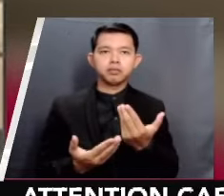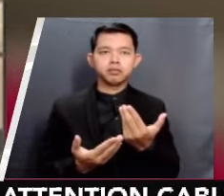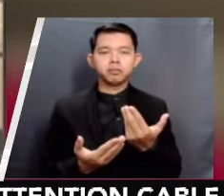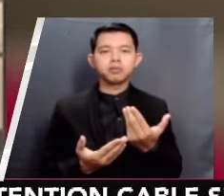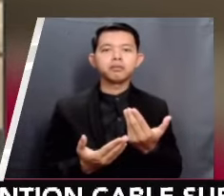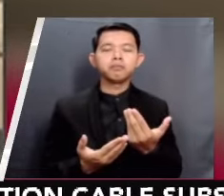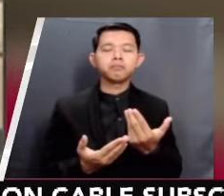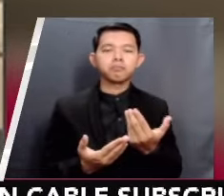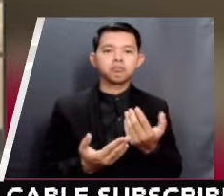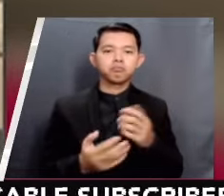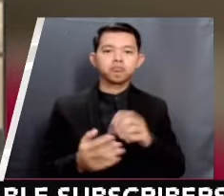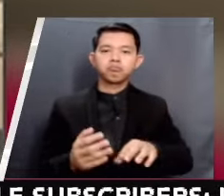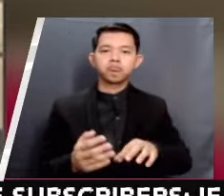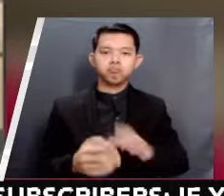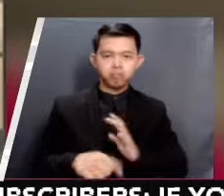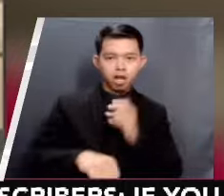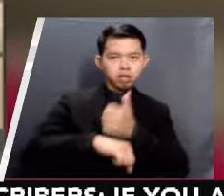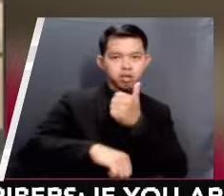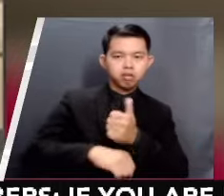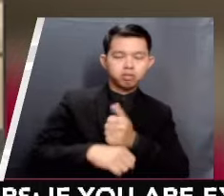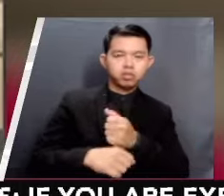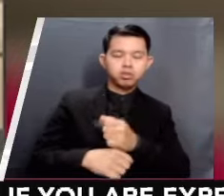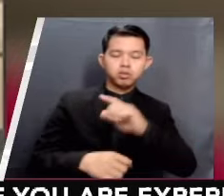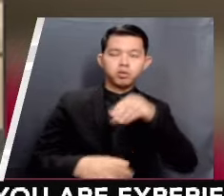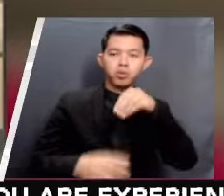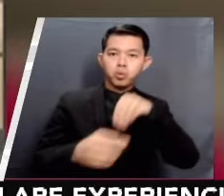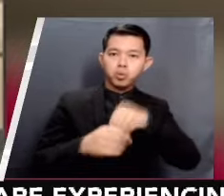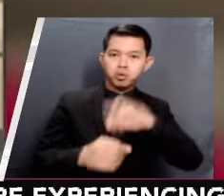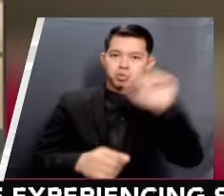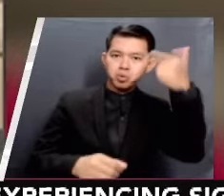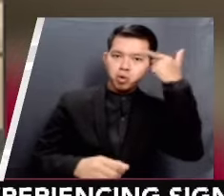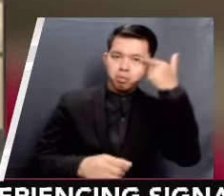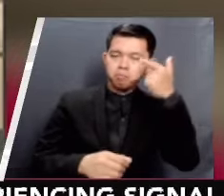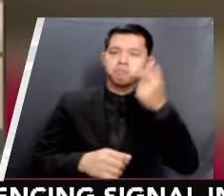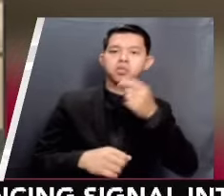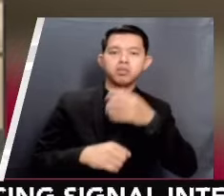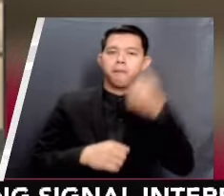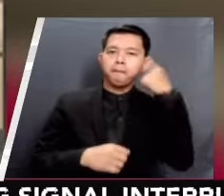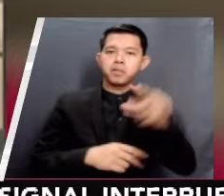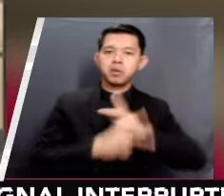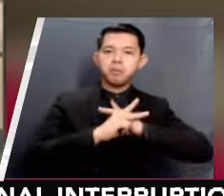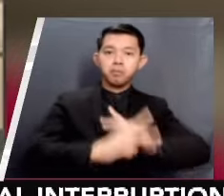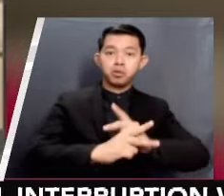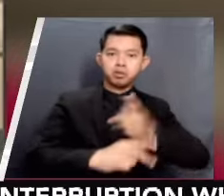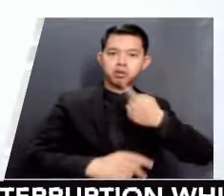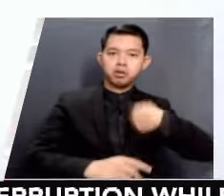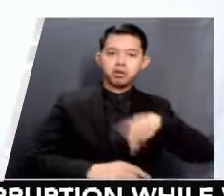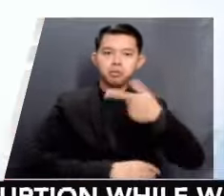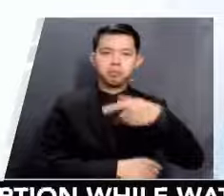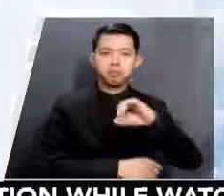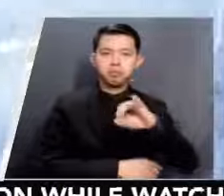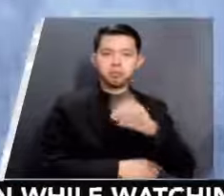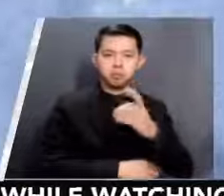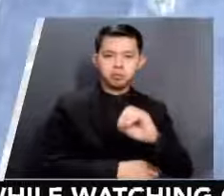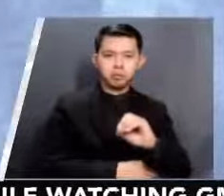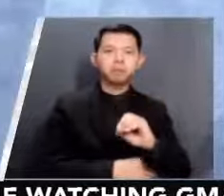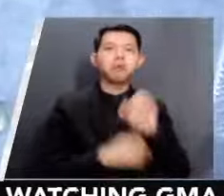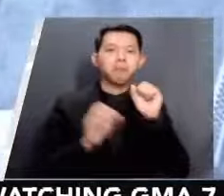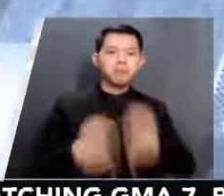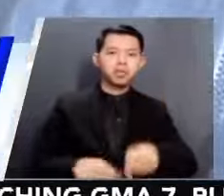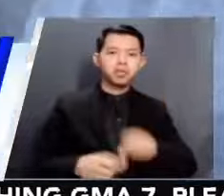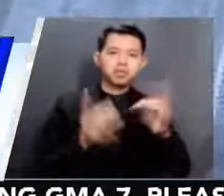maglagay na tayo ng tao sa gobyerno para maproteksyonan tayo. Hindi malayo 'yon eh, mga ganun na teorya. Sinusubukan